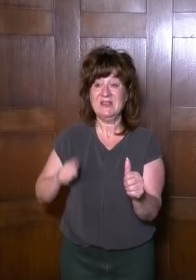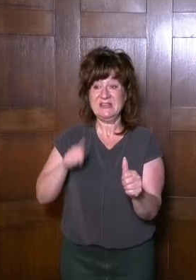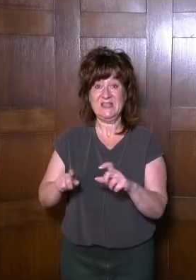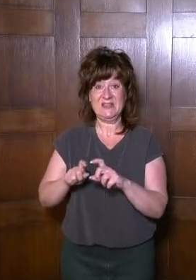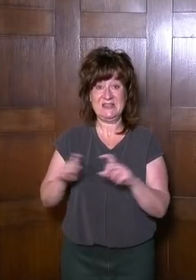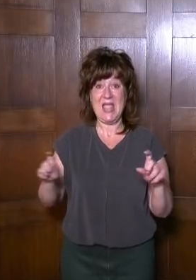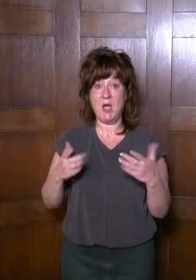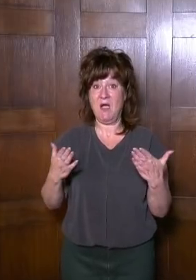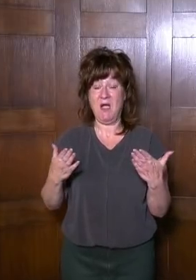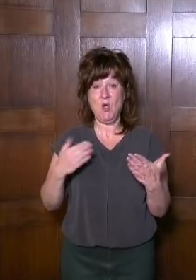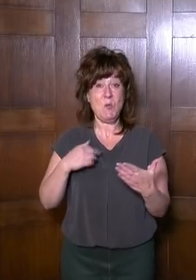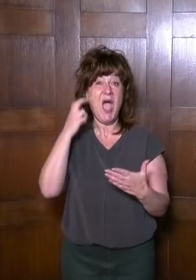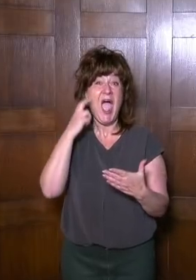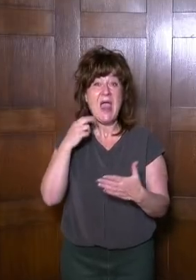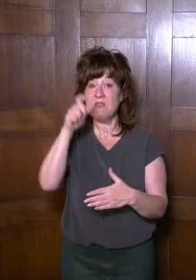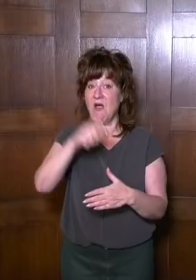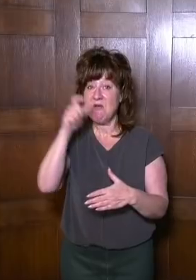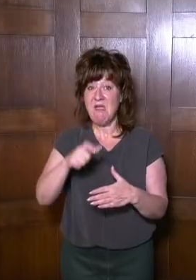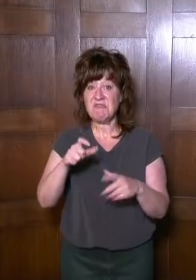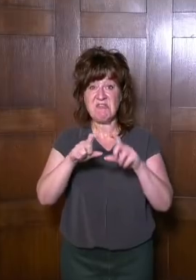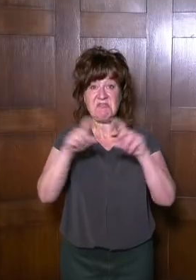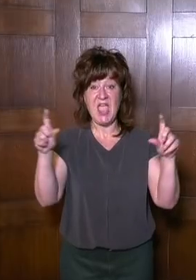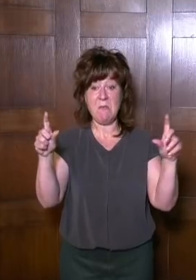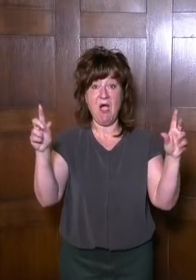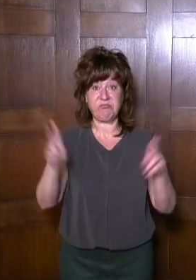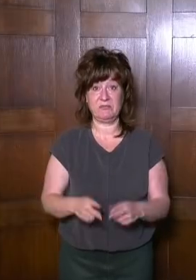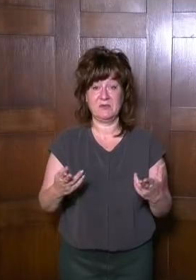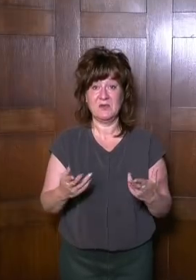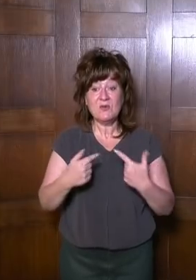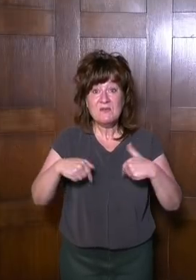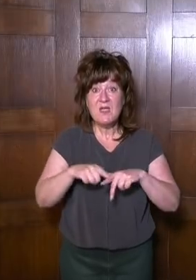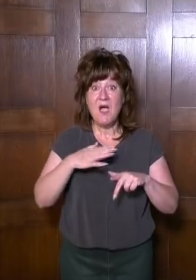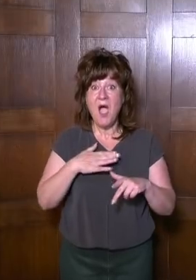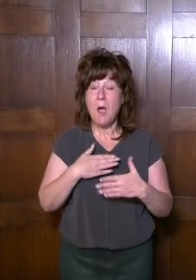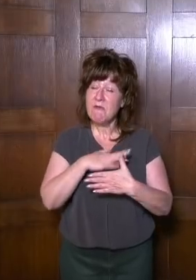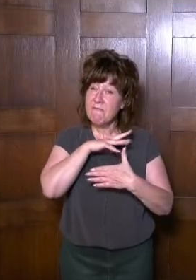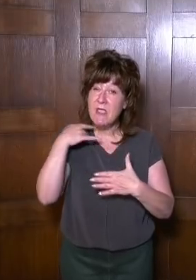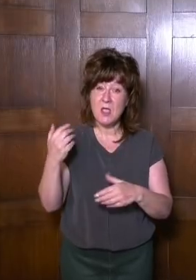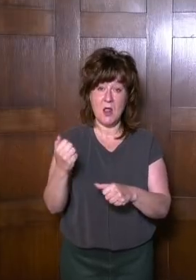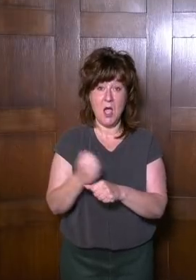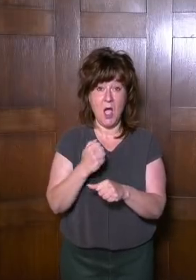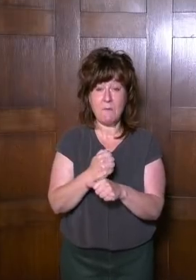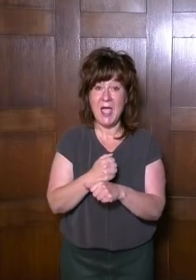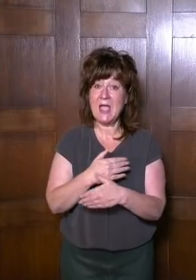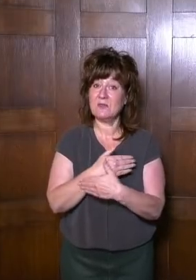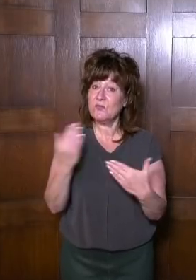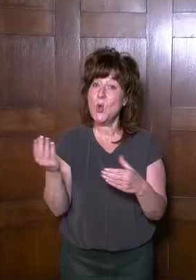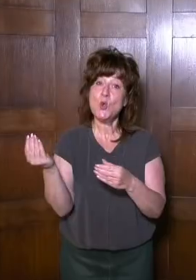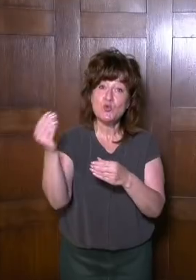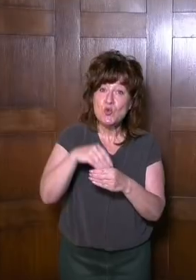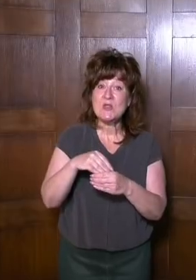über unseren älteren Leute. Und wir haben eigentlich ein Riesenpaket normalerweise im Einsatz für